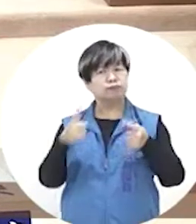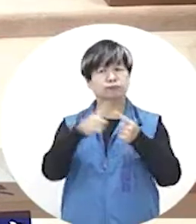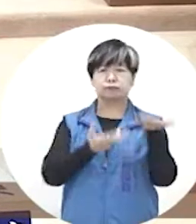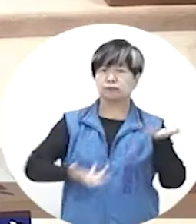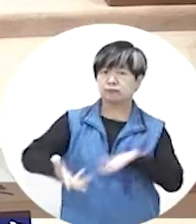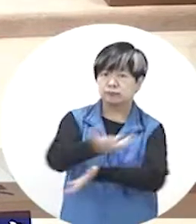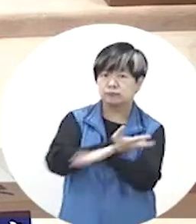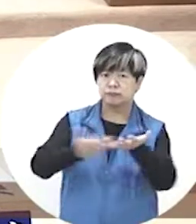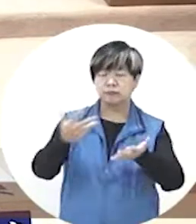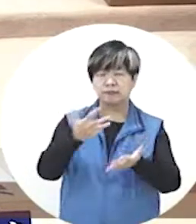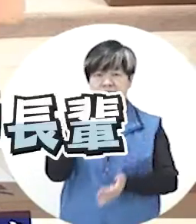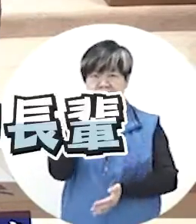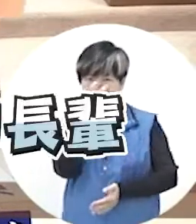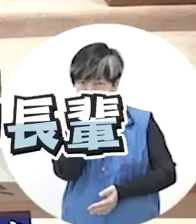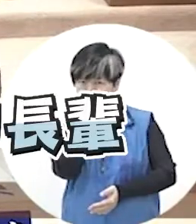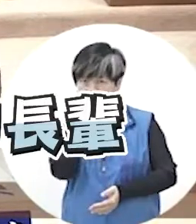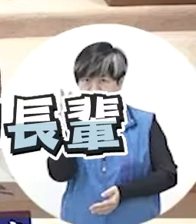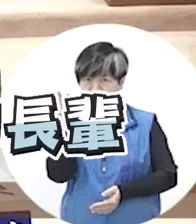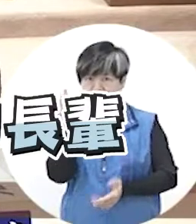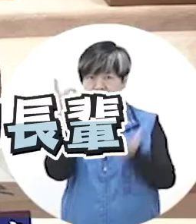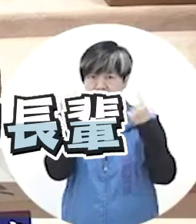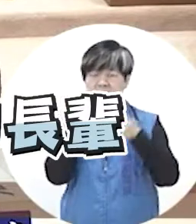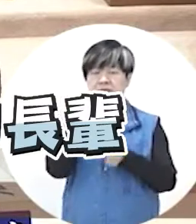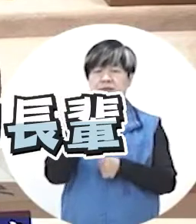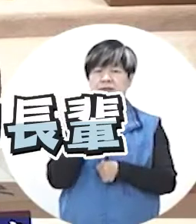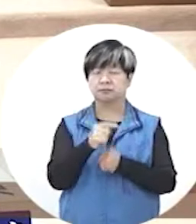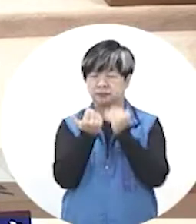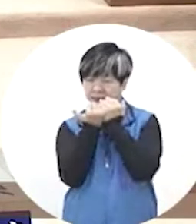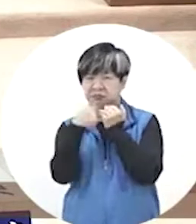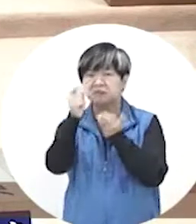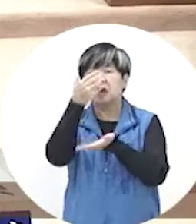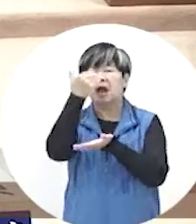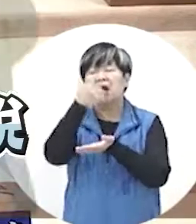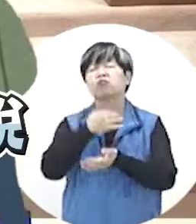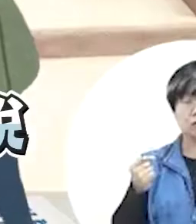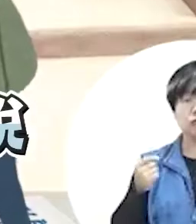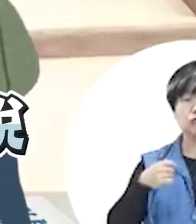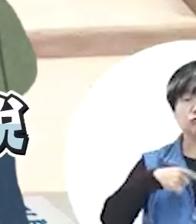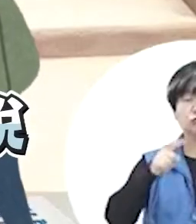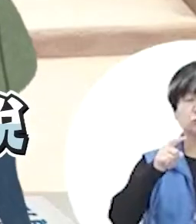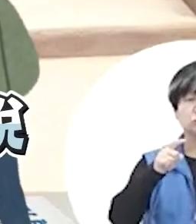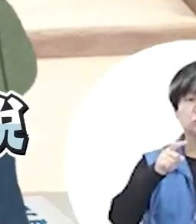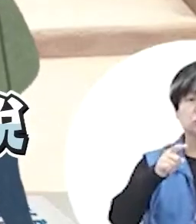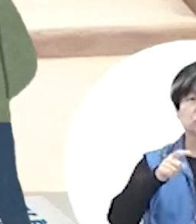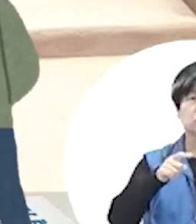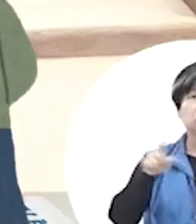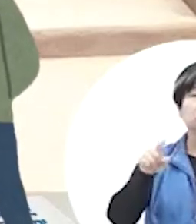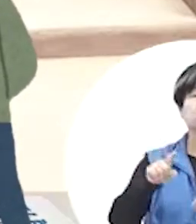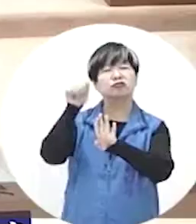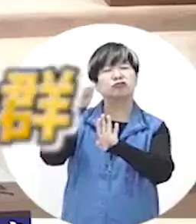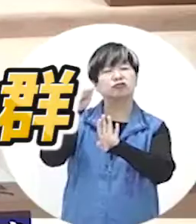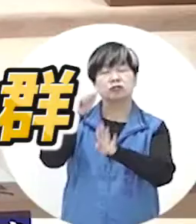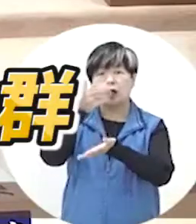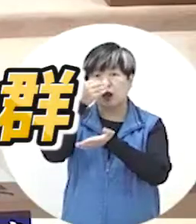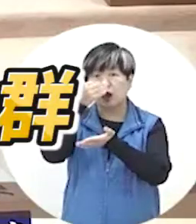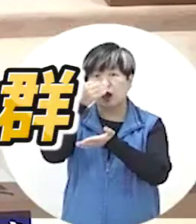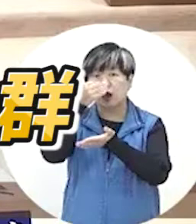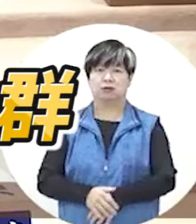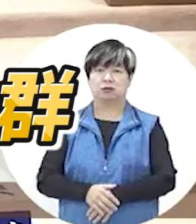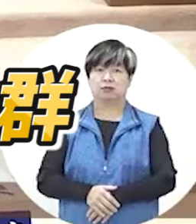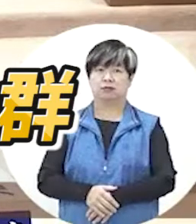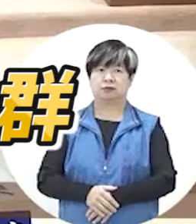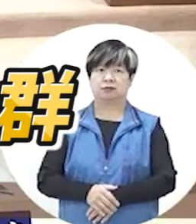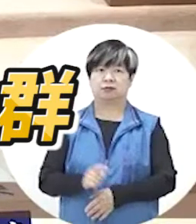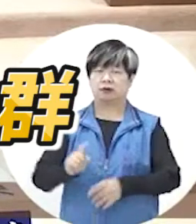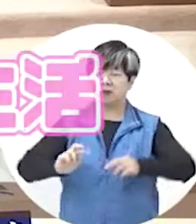透过观察看出来，本来不愿意出来吃午餐的长辈，他现在时间到了都去人家地方按电铃说走吃东西，然后促成这一